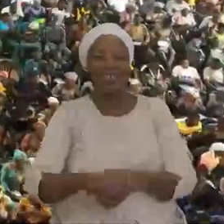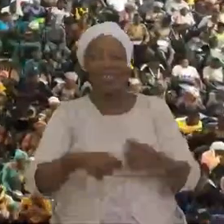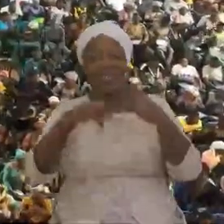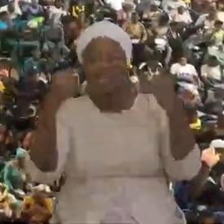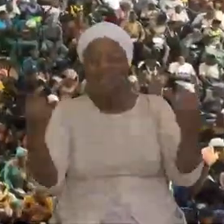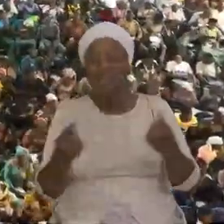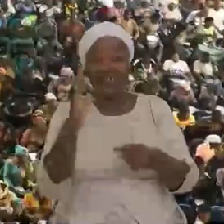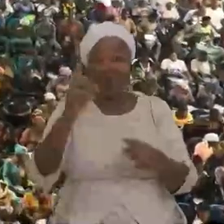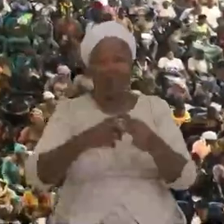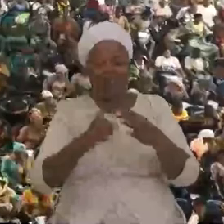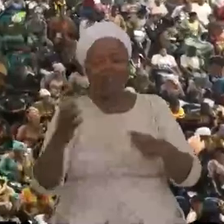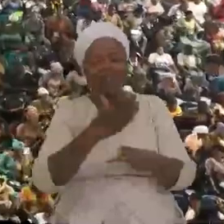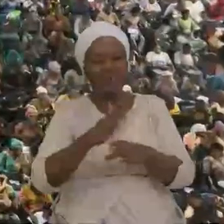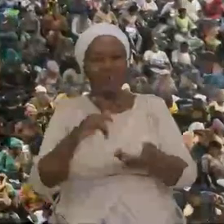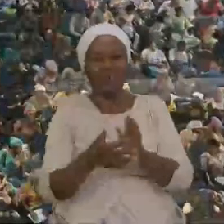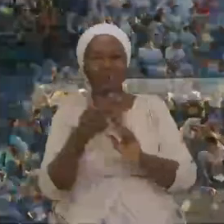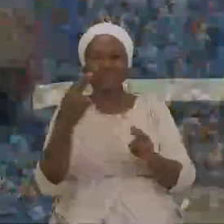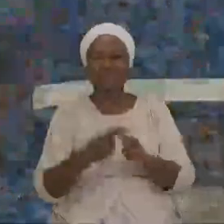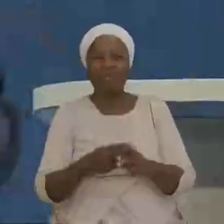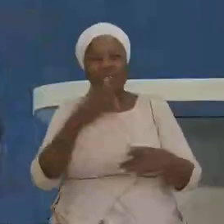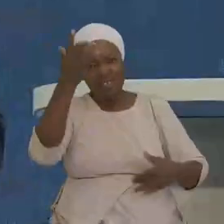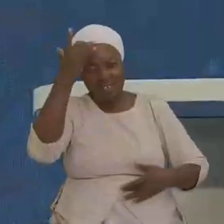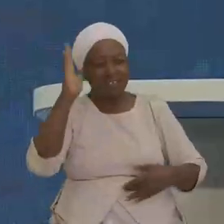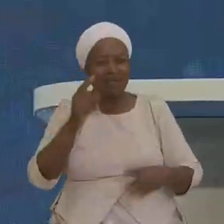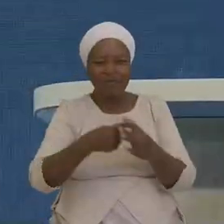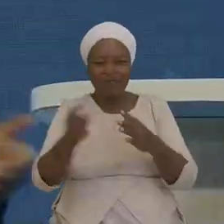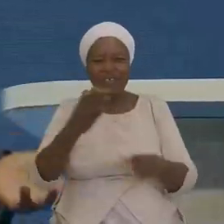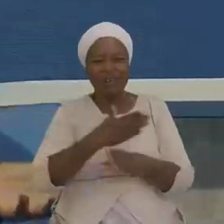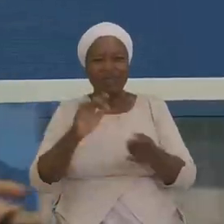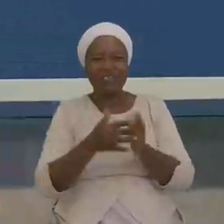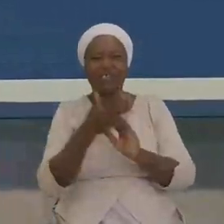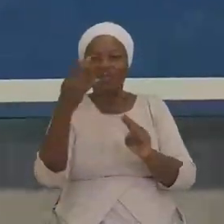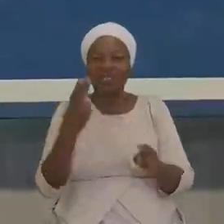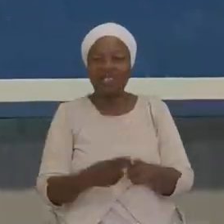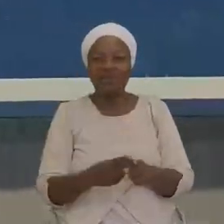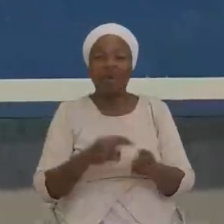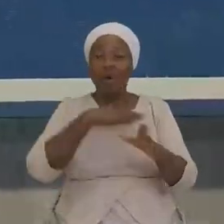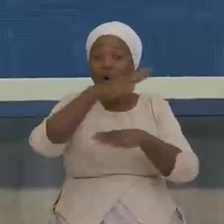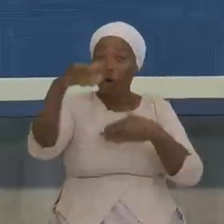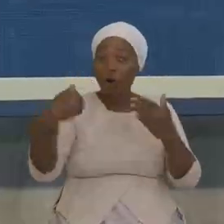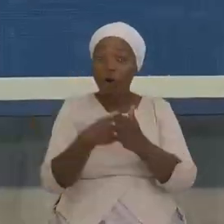Le péché disparaîtra. La maladie disparaîtra.